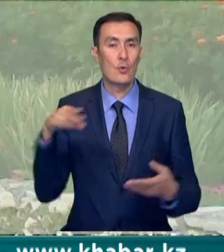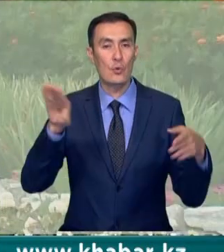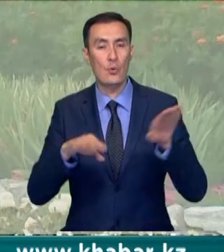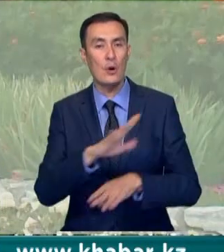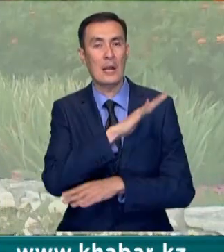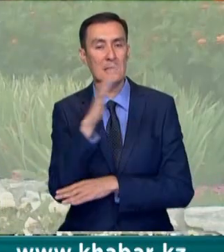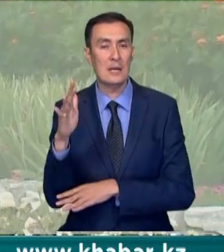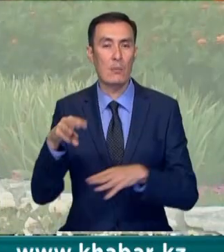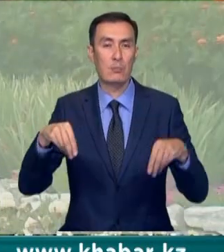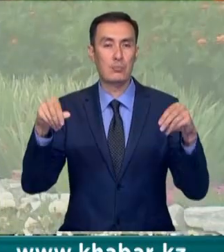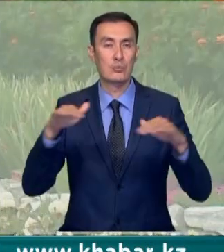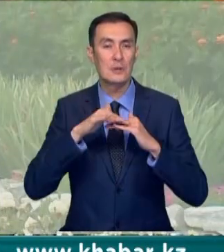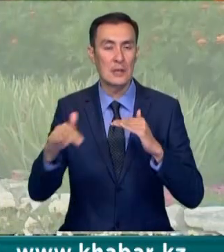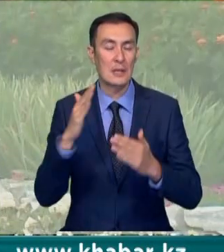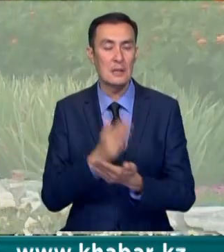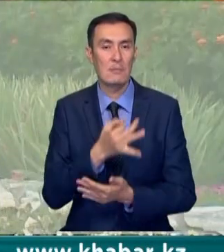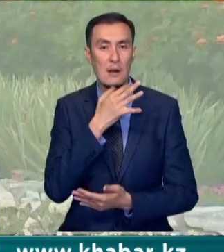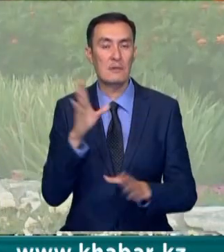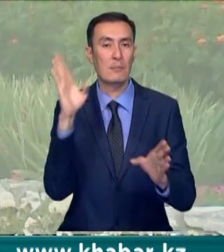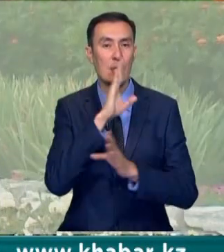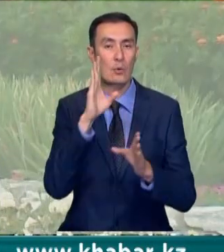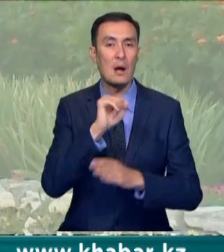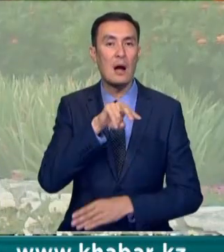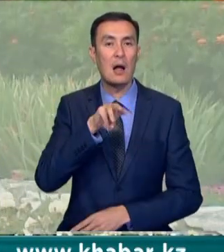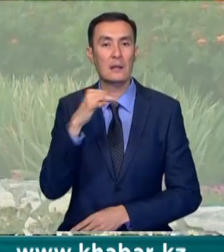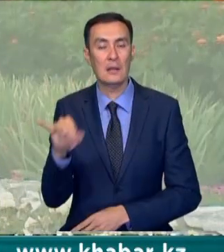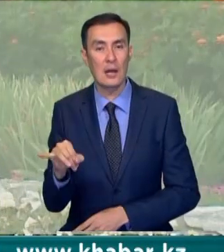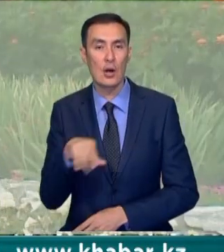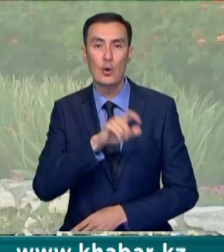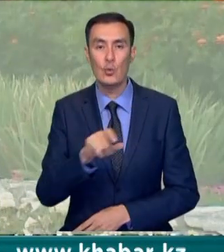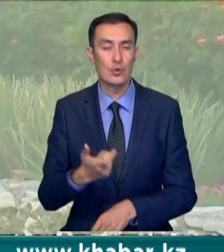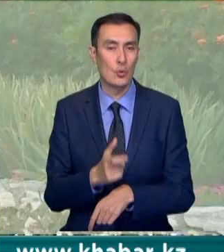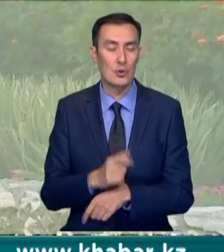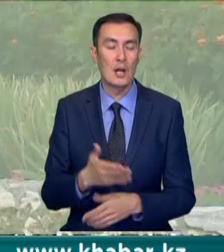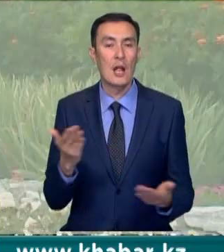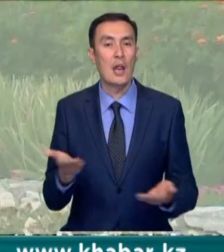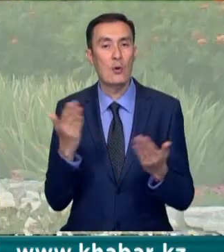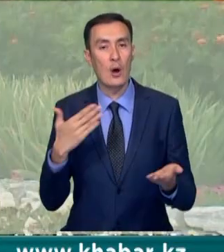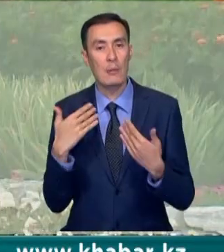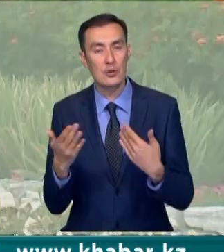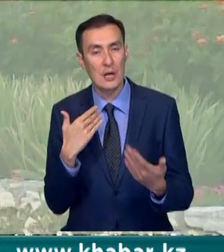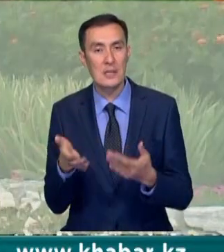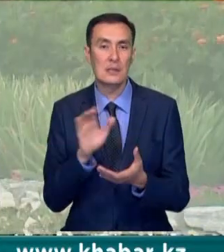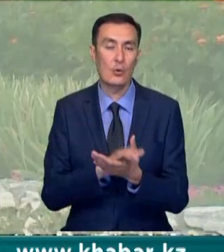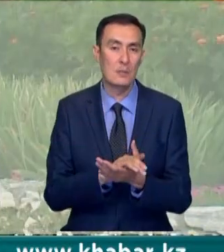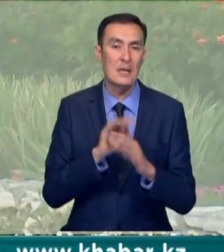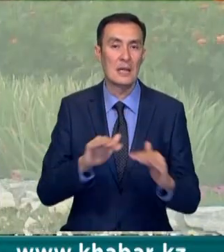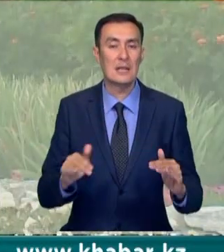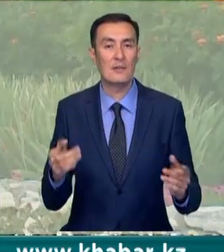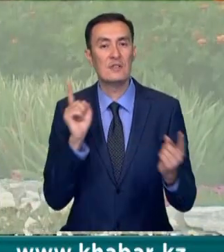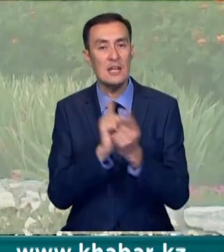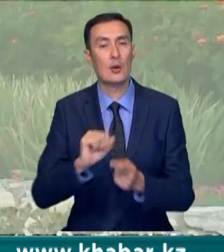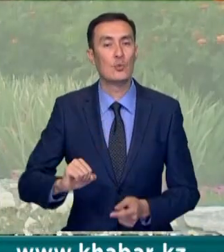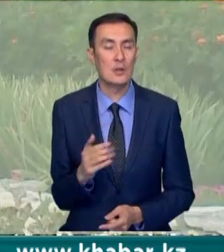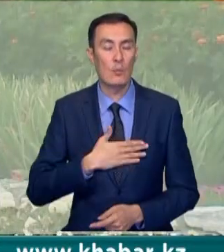и пустыни. Больше всего нам понравилась природа Алтая и люди. Очень легко знакомиться, общаться. Дети сразу нашли друзей. И